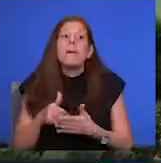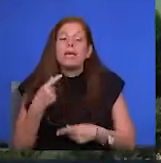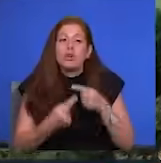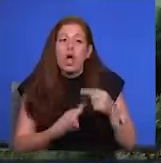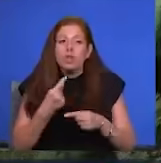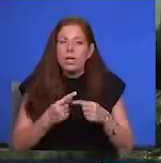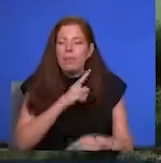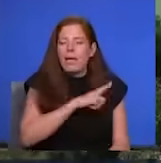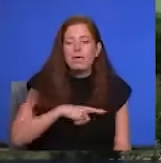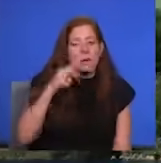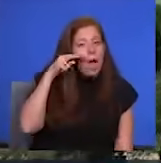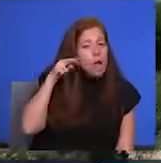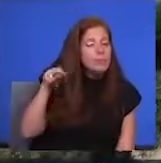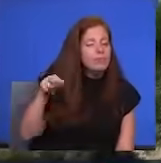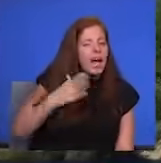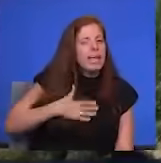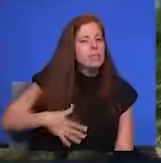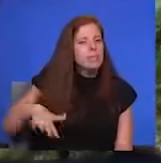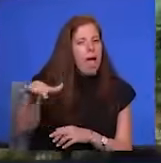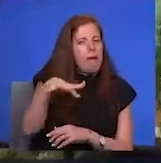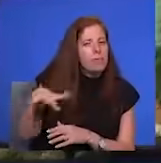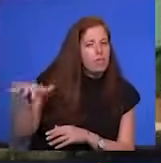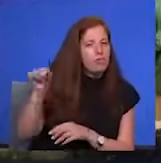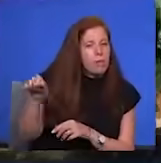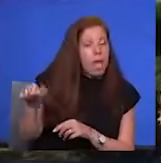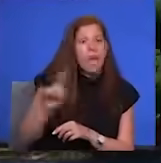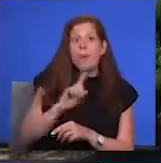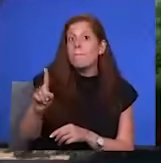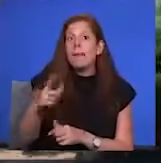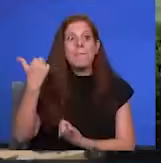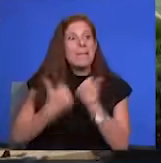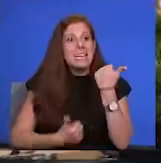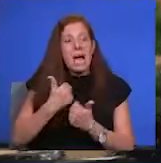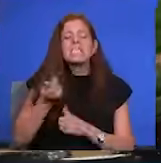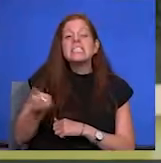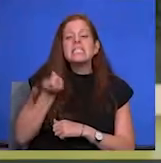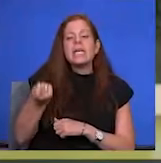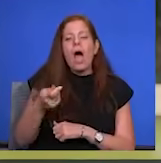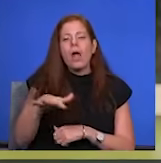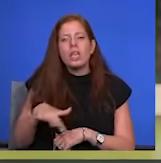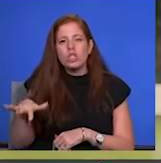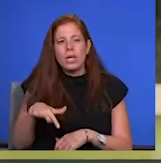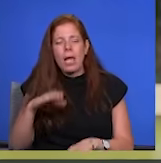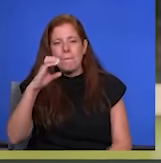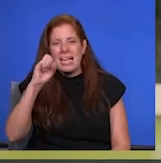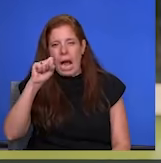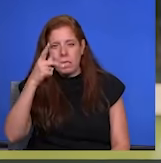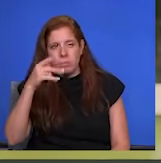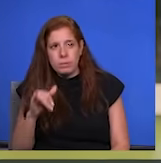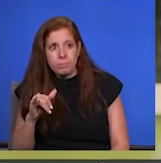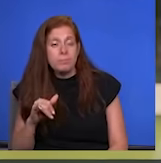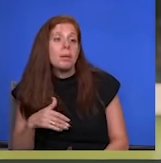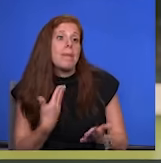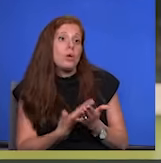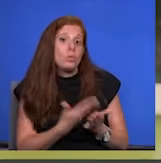העירייה עיניים אל עבר הקרקע, ובלי לקיים מכרז, שכרה את השטח מכספי. מנתוני החברה הכלכלית שהגיעו לידינו,